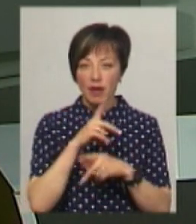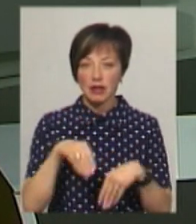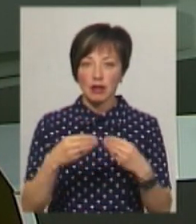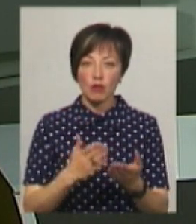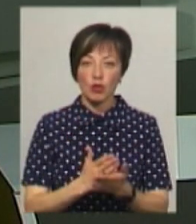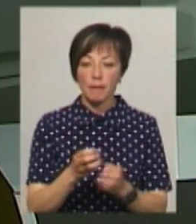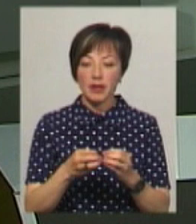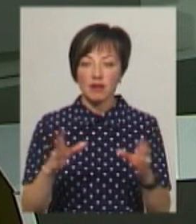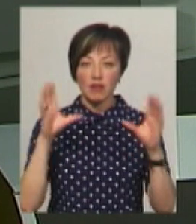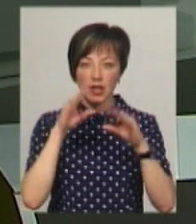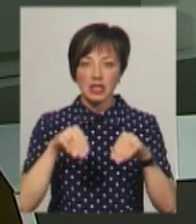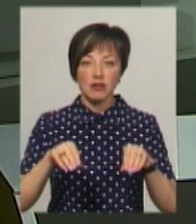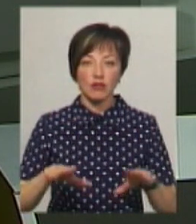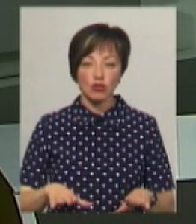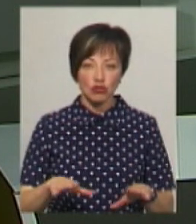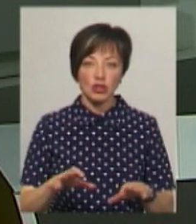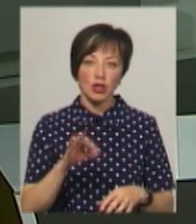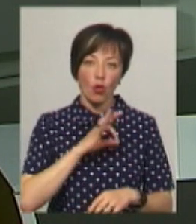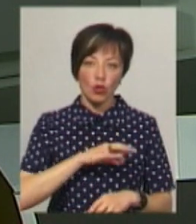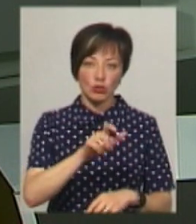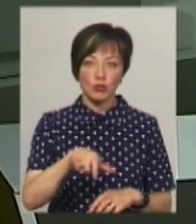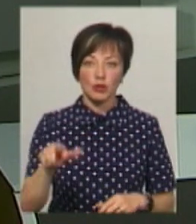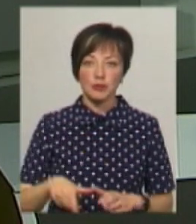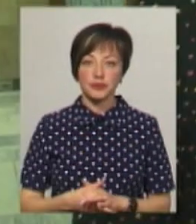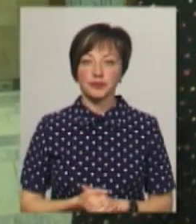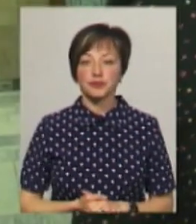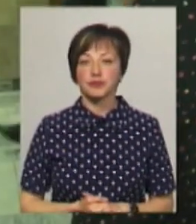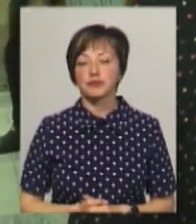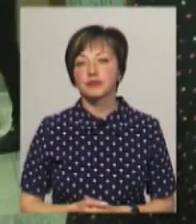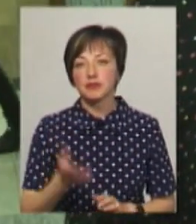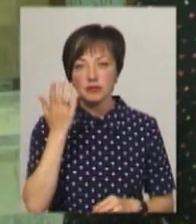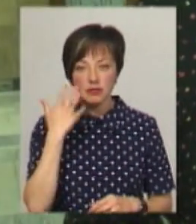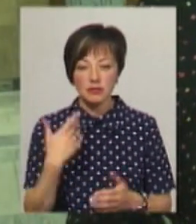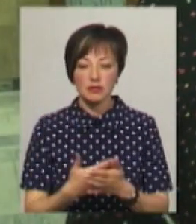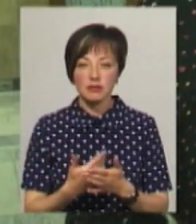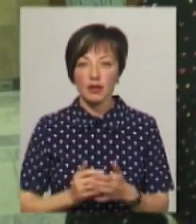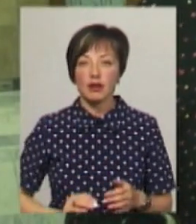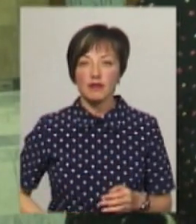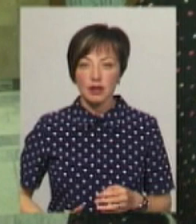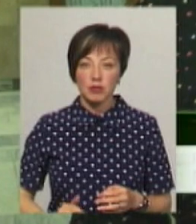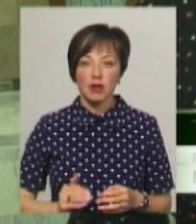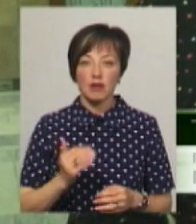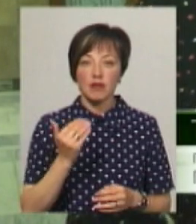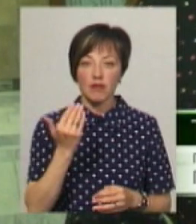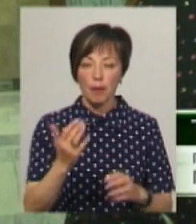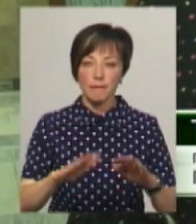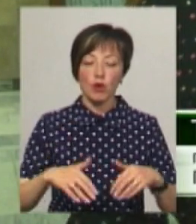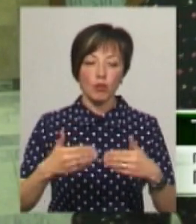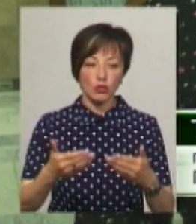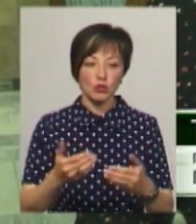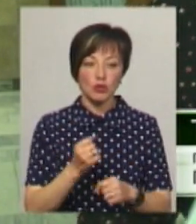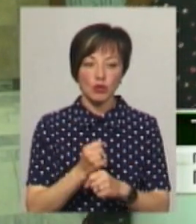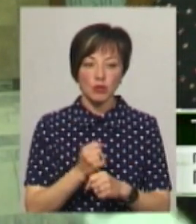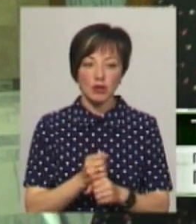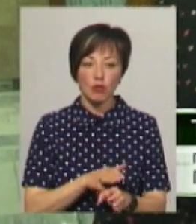звернень вдається вирішити на користь споживачів. Коли, наприклад, фірма вам пропонує